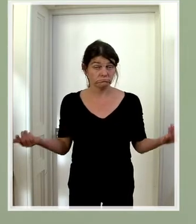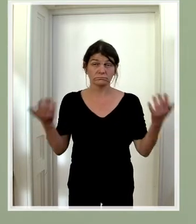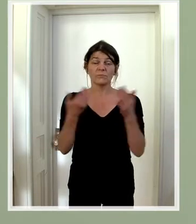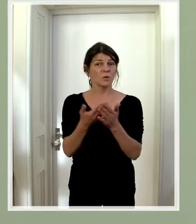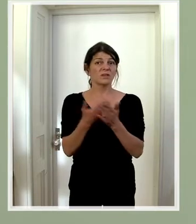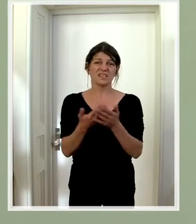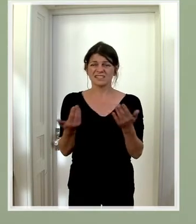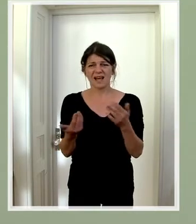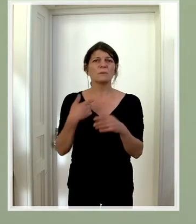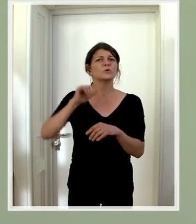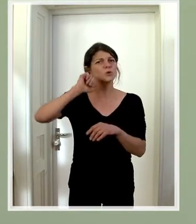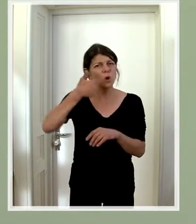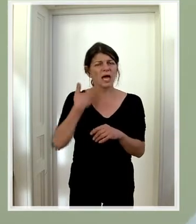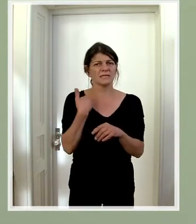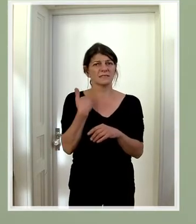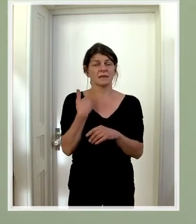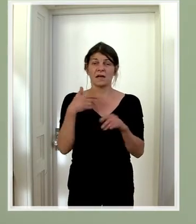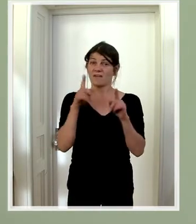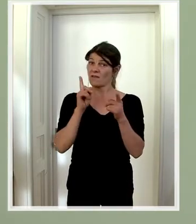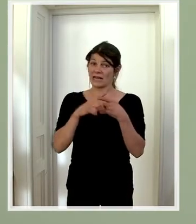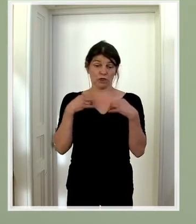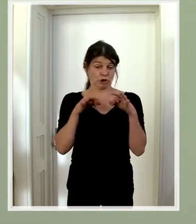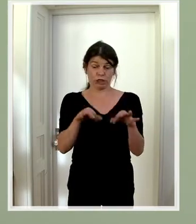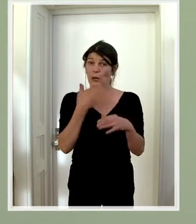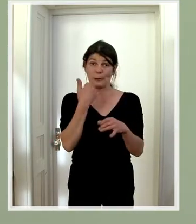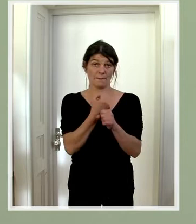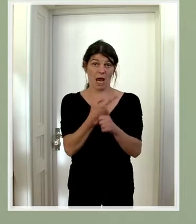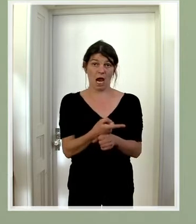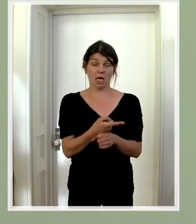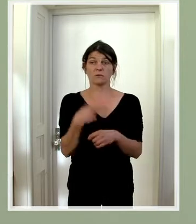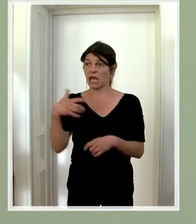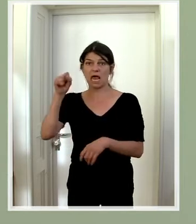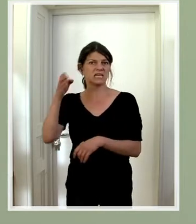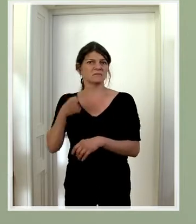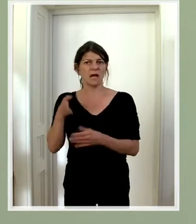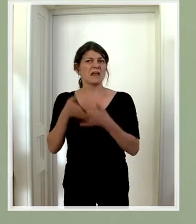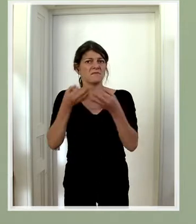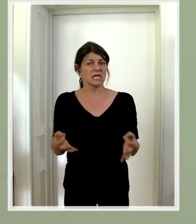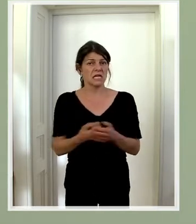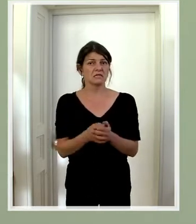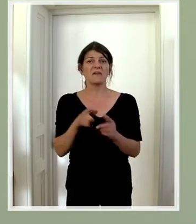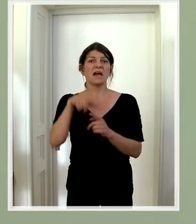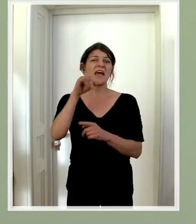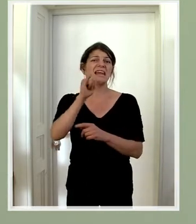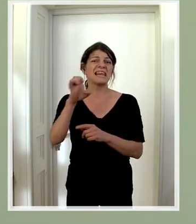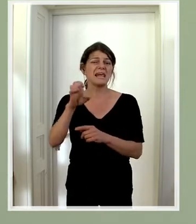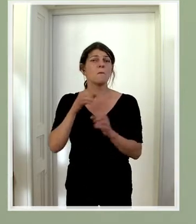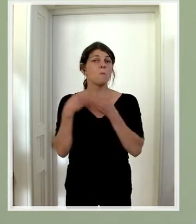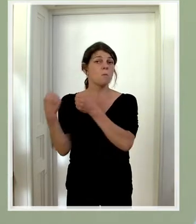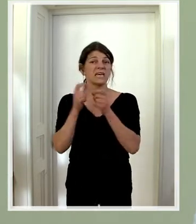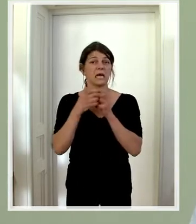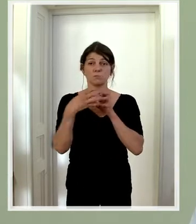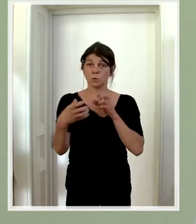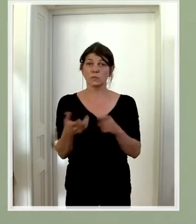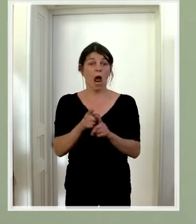Und darum muss also zuerst, weil wenn wir Straße nicht machen, dann tut die S-Bahn auch nicht, weil der Limobil steht dann auch im Stau